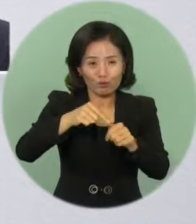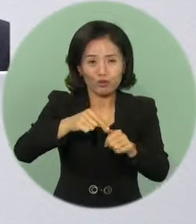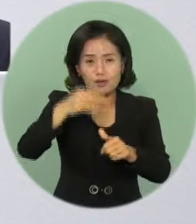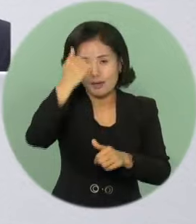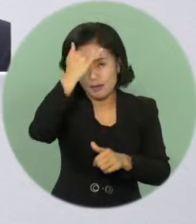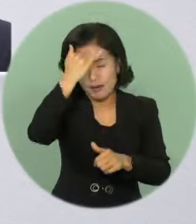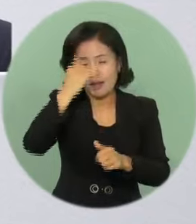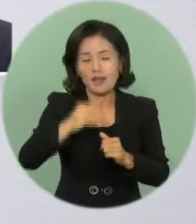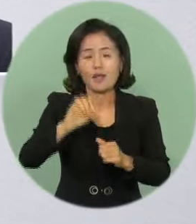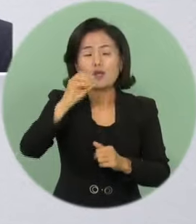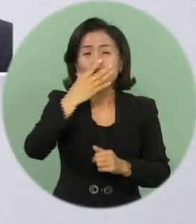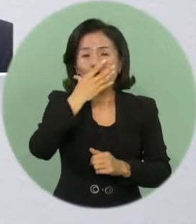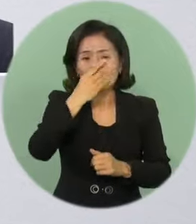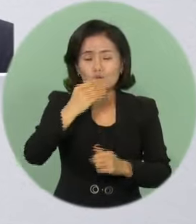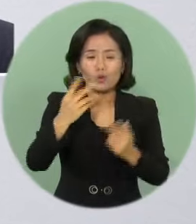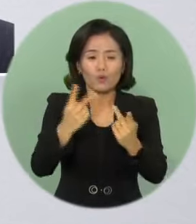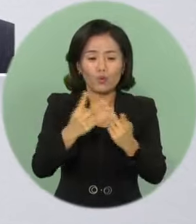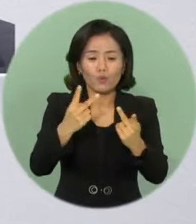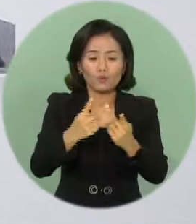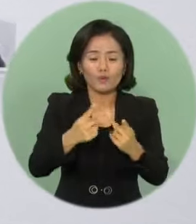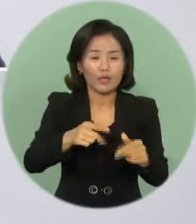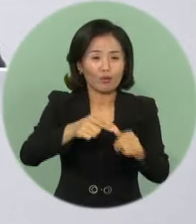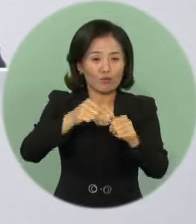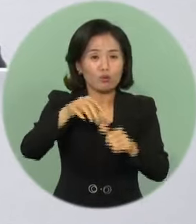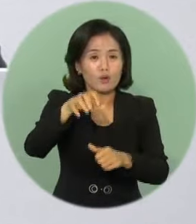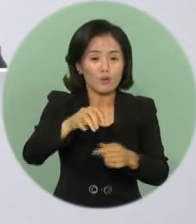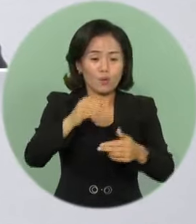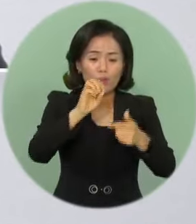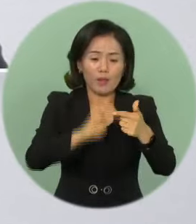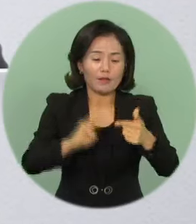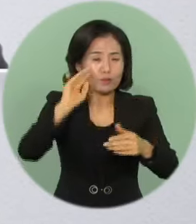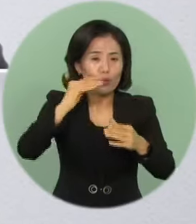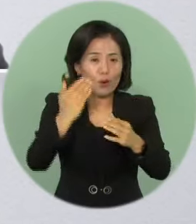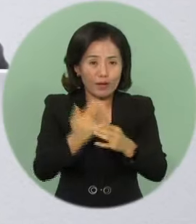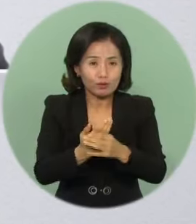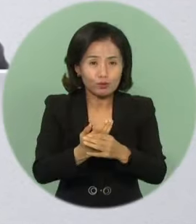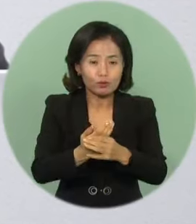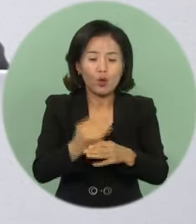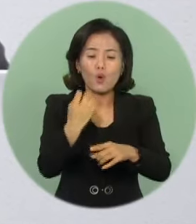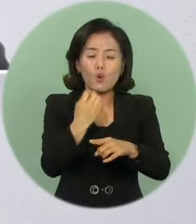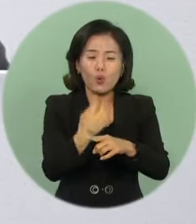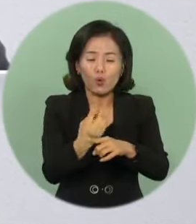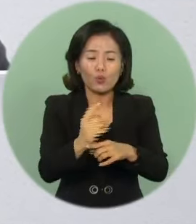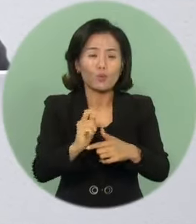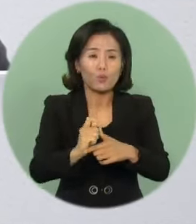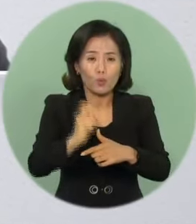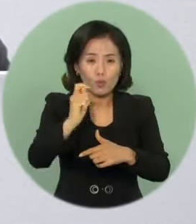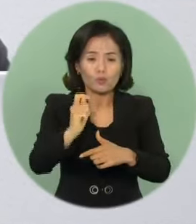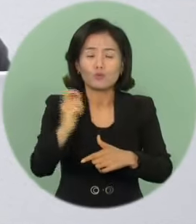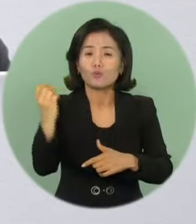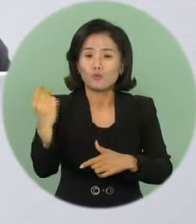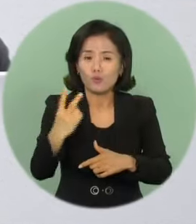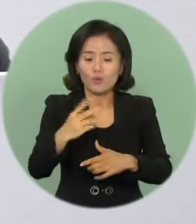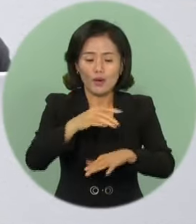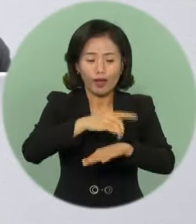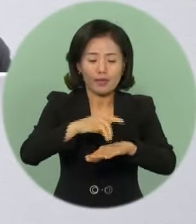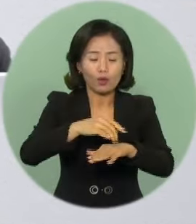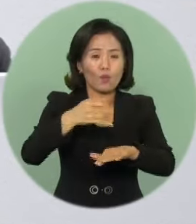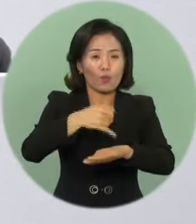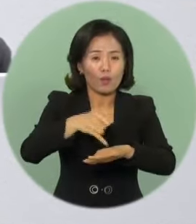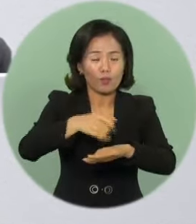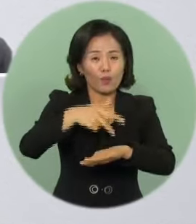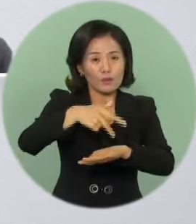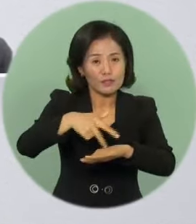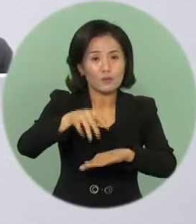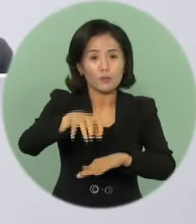김영석 순천광양 곡성 구을 이정현 나주화순 김종은 고보성 장은 강진 김영주 해남완도진도